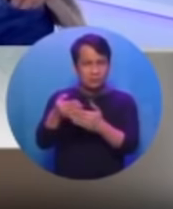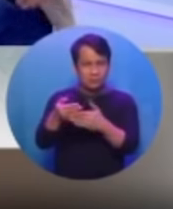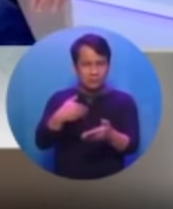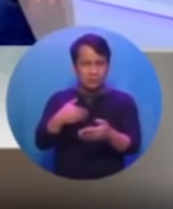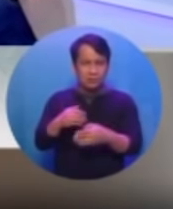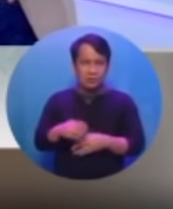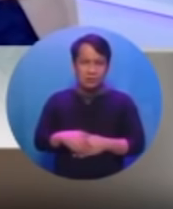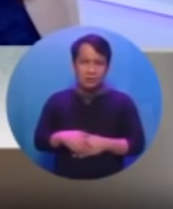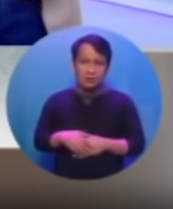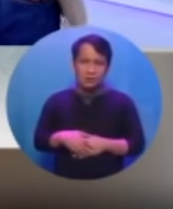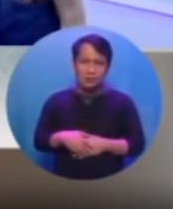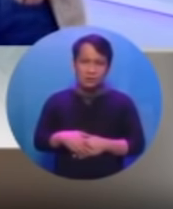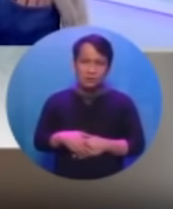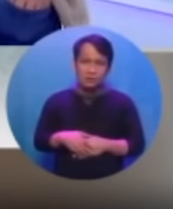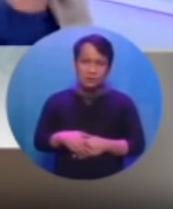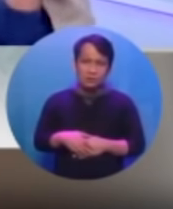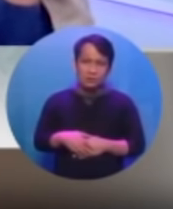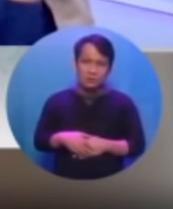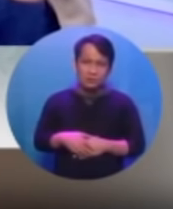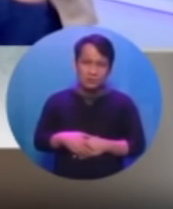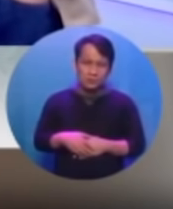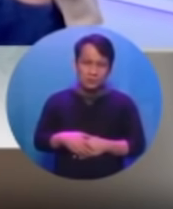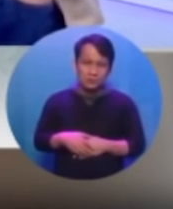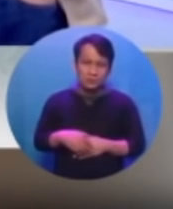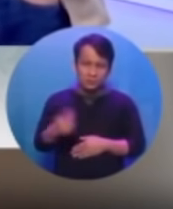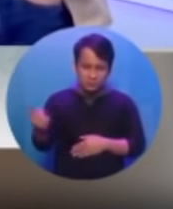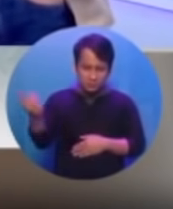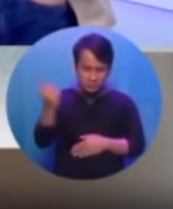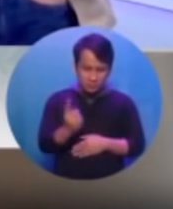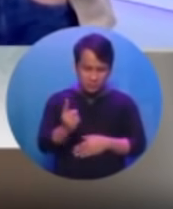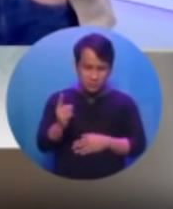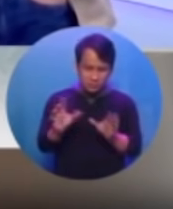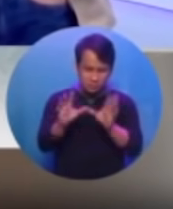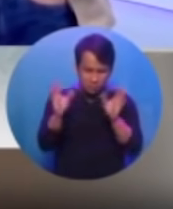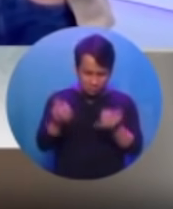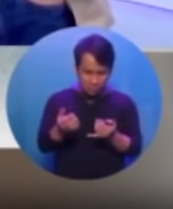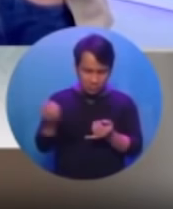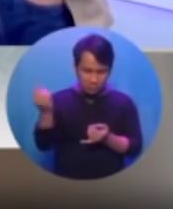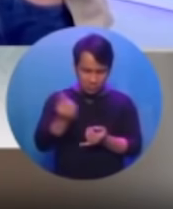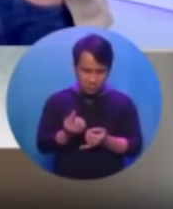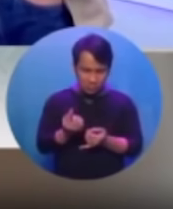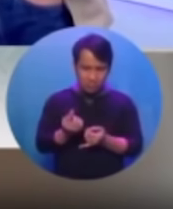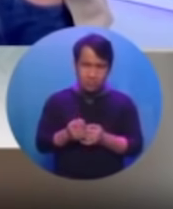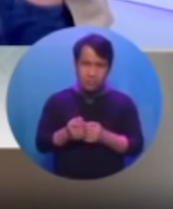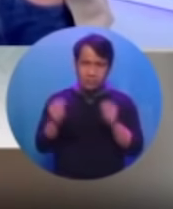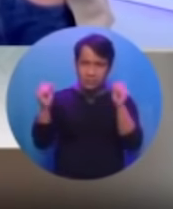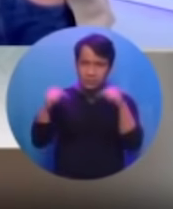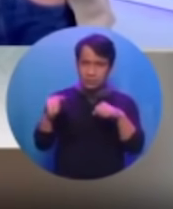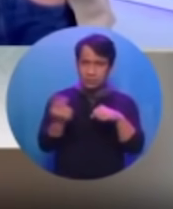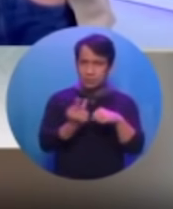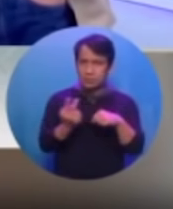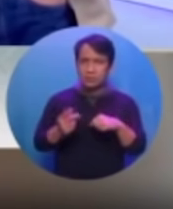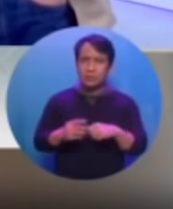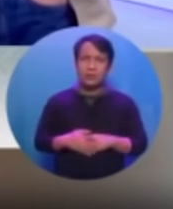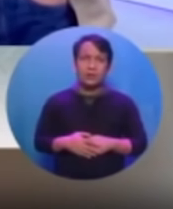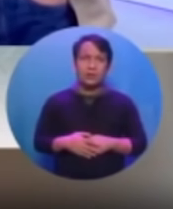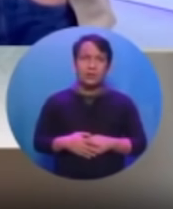po... Ano po, doon po sa pagharap niya lang po sa akin sa barangay, pag inaayos ko po,